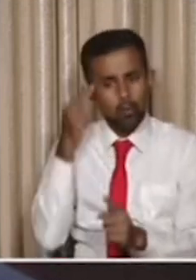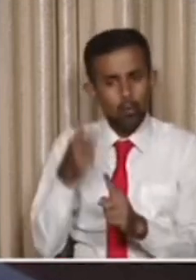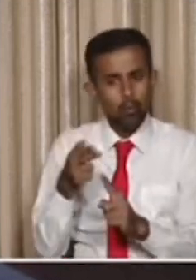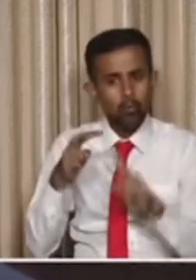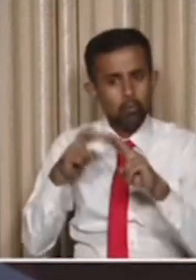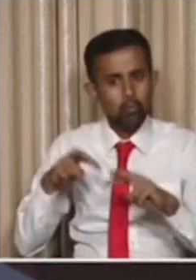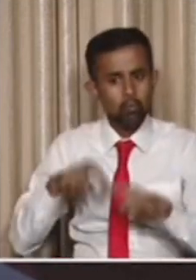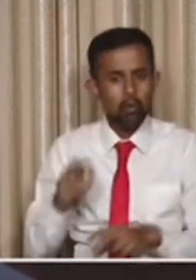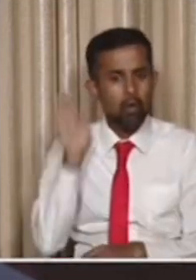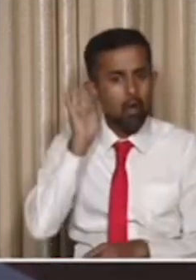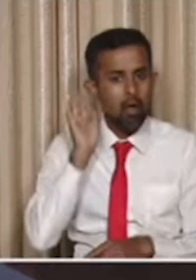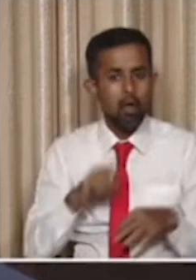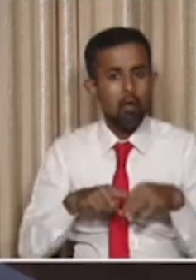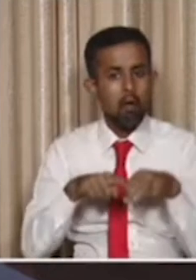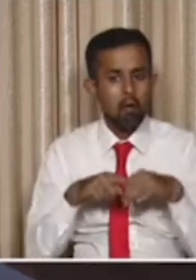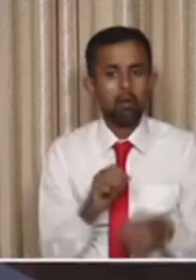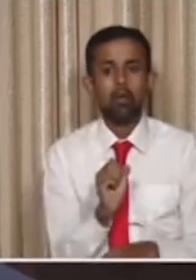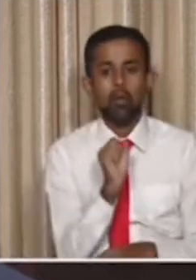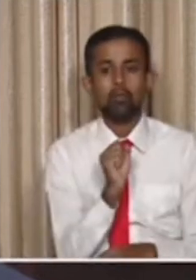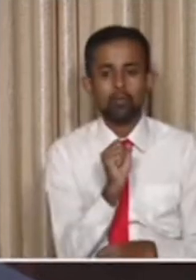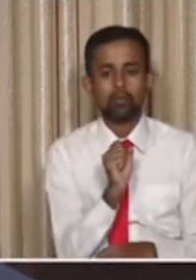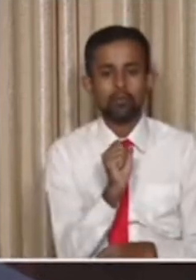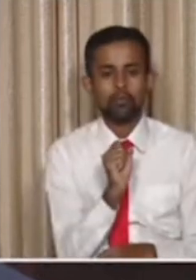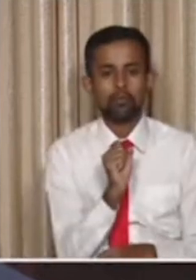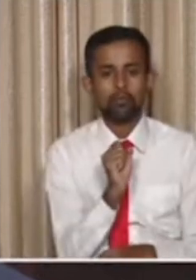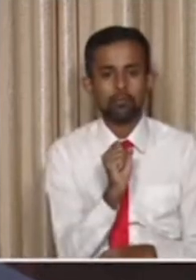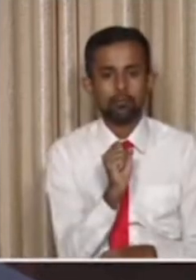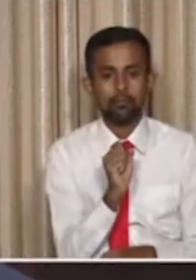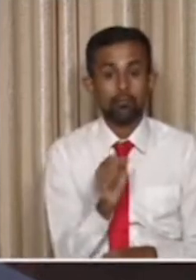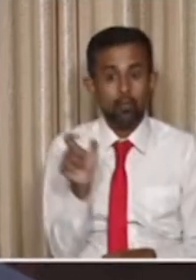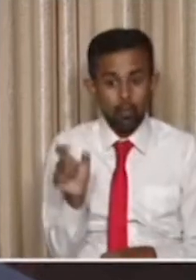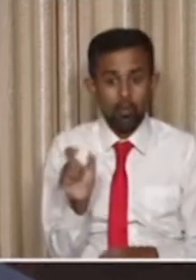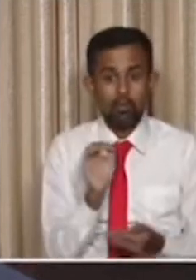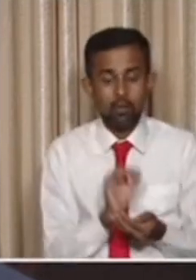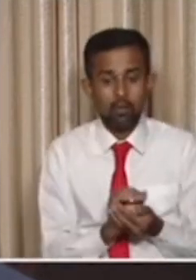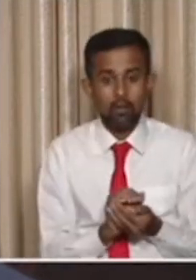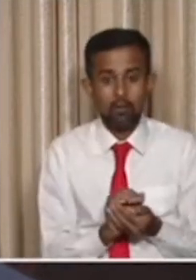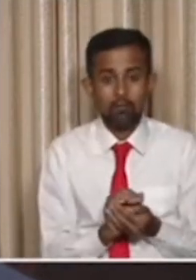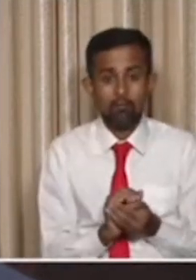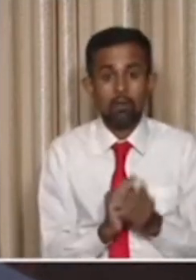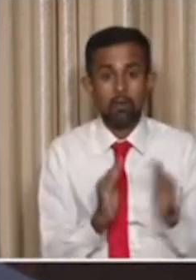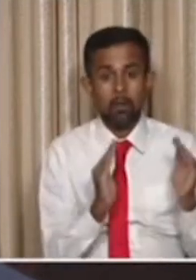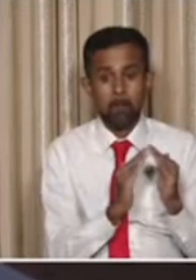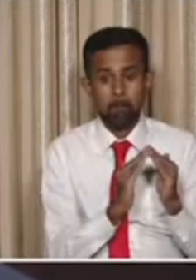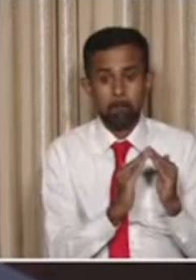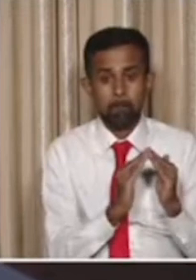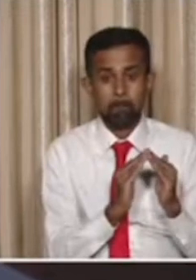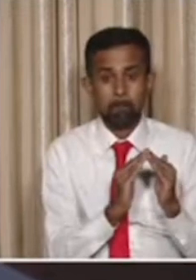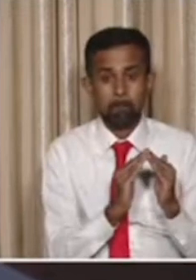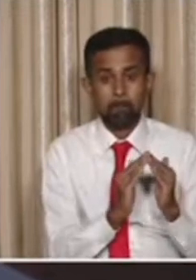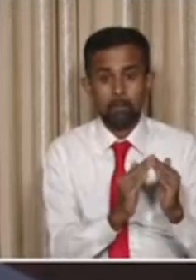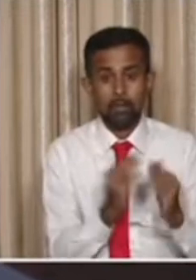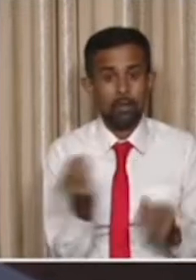karunu karna vimasan ni kope. Evi tak nene, ohu tu ti benne. Ayat ni kita dengen wa.